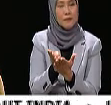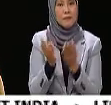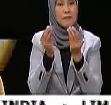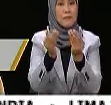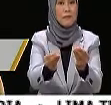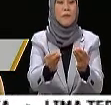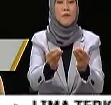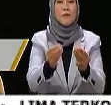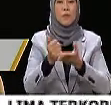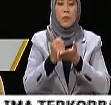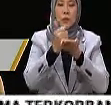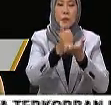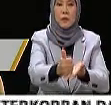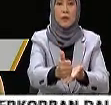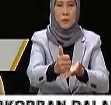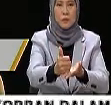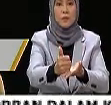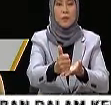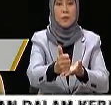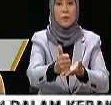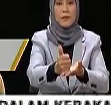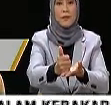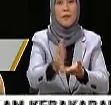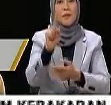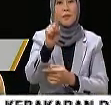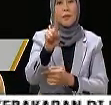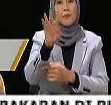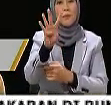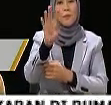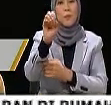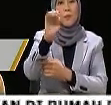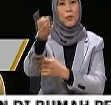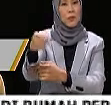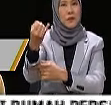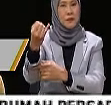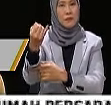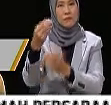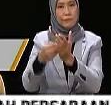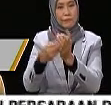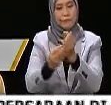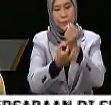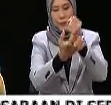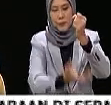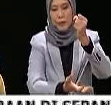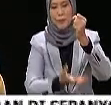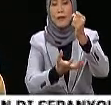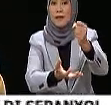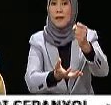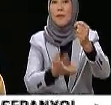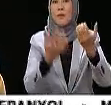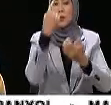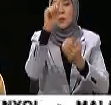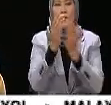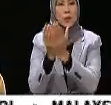untuk membantu mereka ini sebanyak 140 juta Nah kepada Tahfidz Pondok